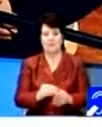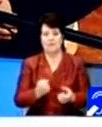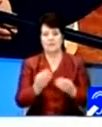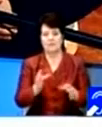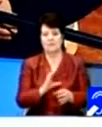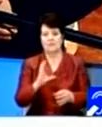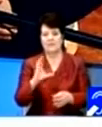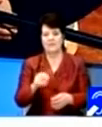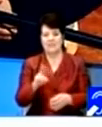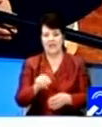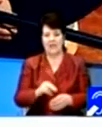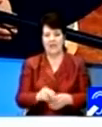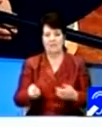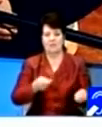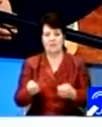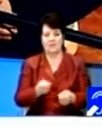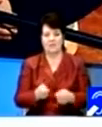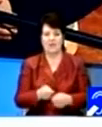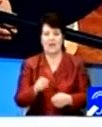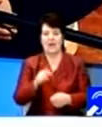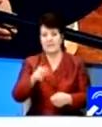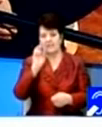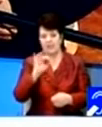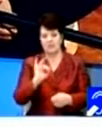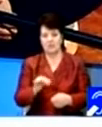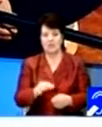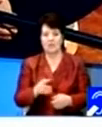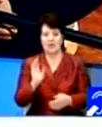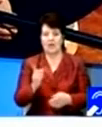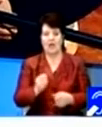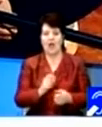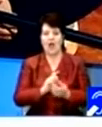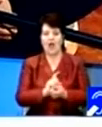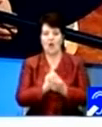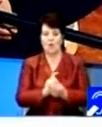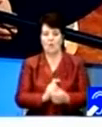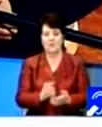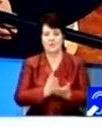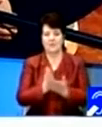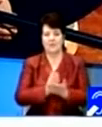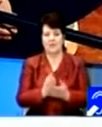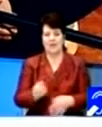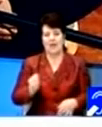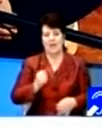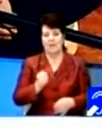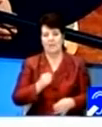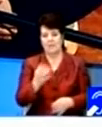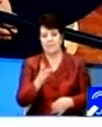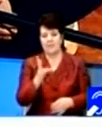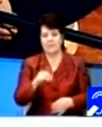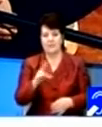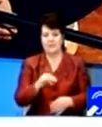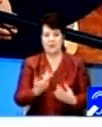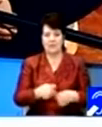securității statului și a celor care au luptat pentru independență. De această părere sunt mai mulți veterani ai conflictului armat de pe Nistru. Ei spun că o astfel